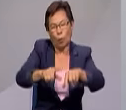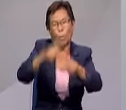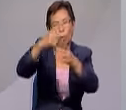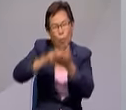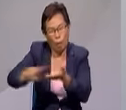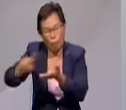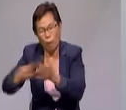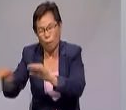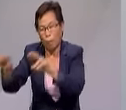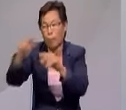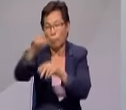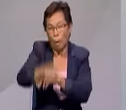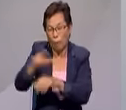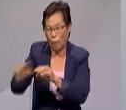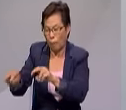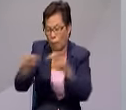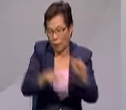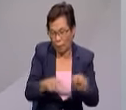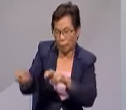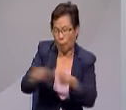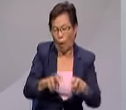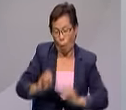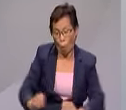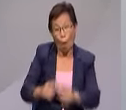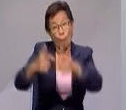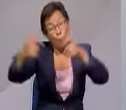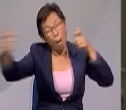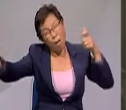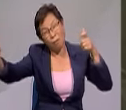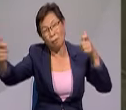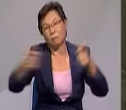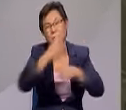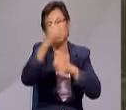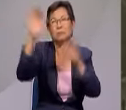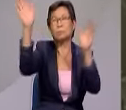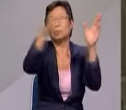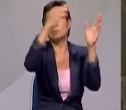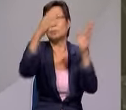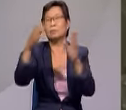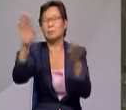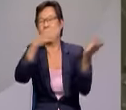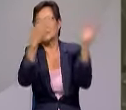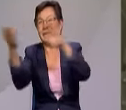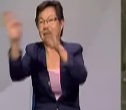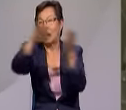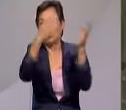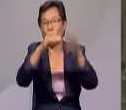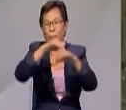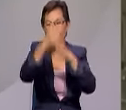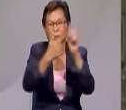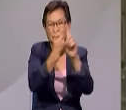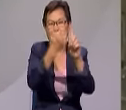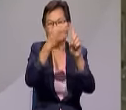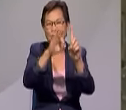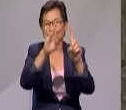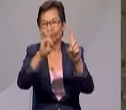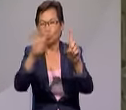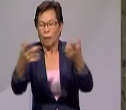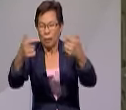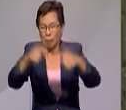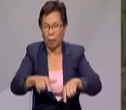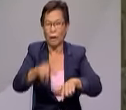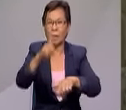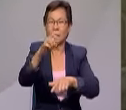laporan, perpindahan penduduk kali ini adalah operasi terbesar selepas Taufan Tracy pada 1974 yang berlaku di